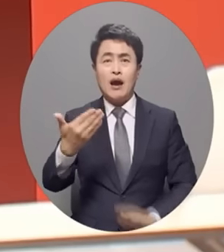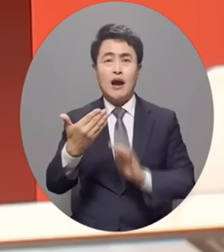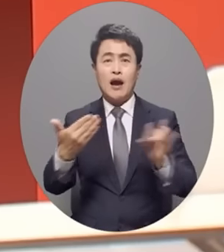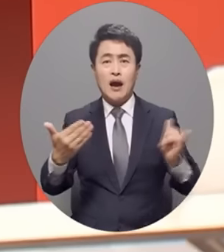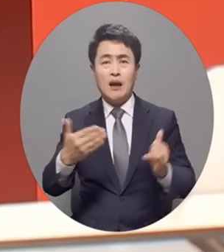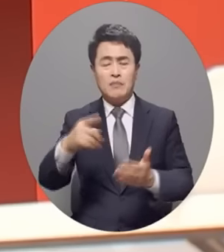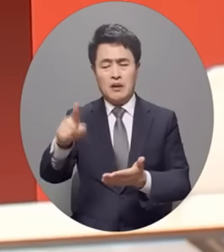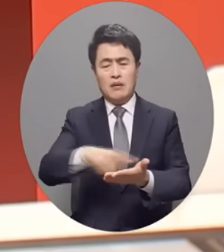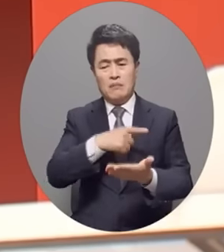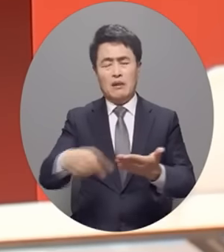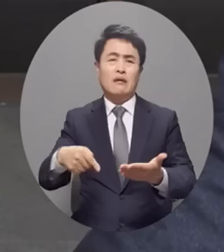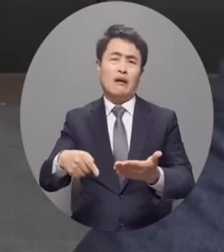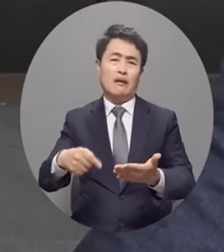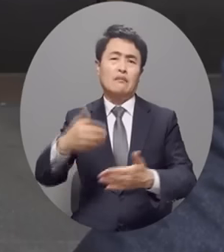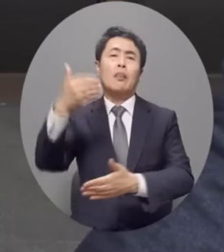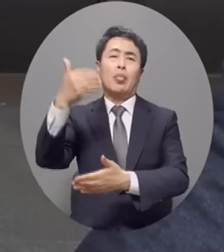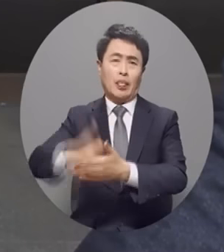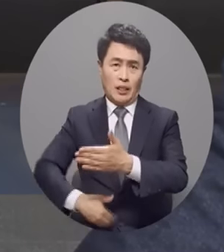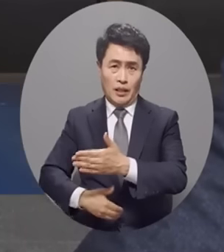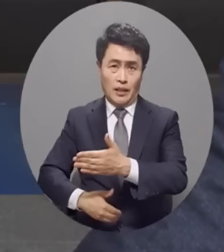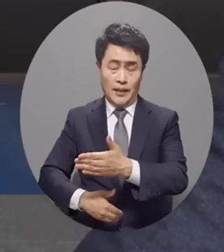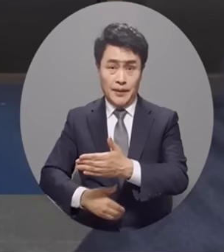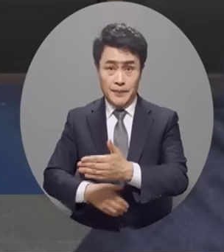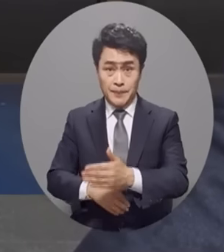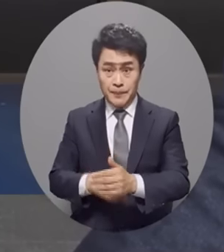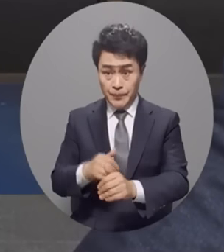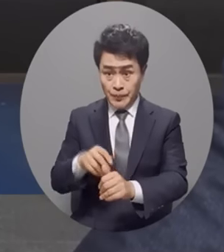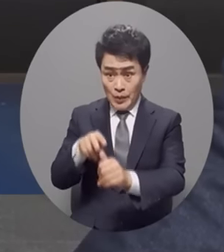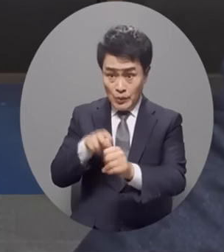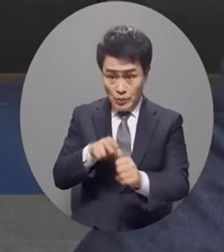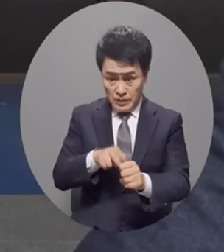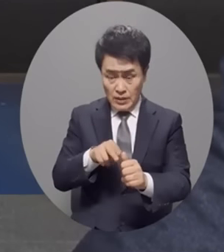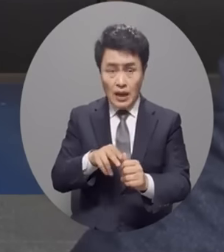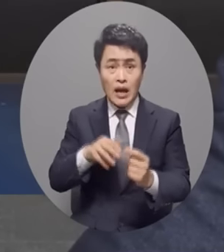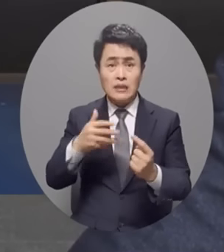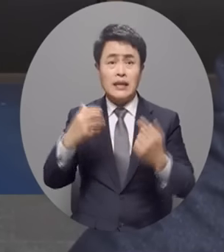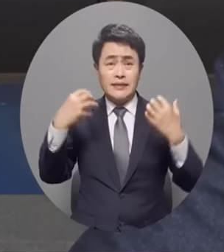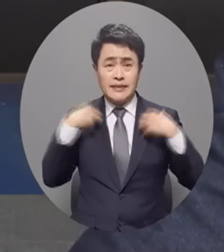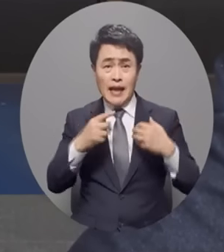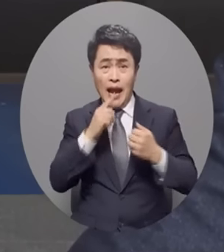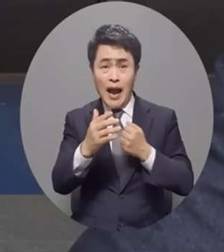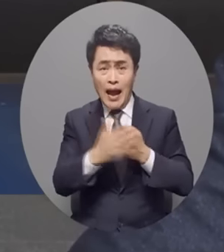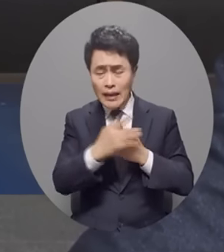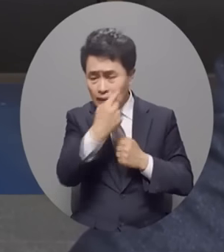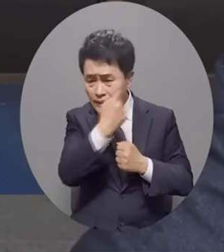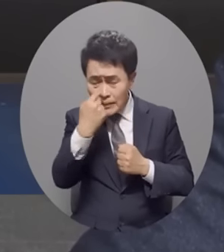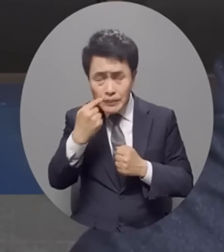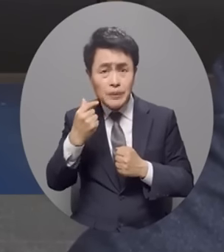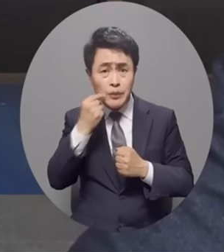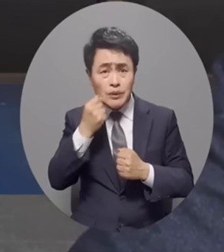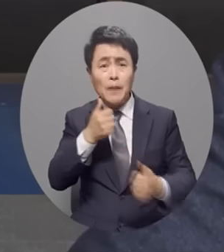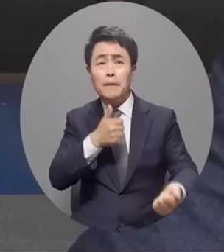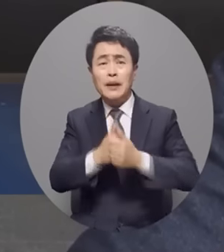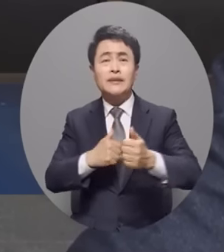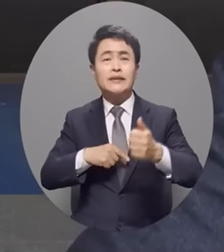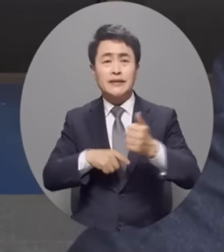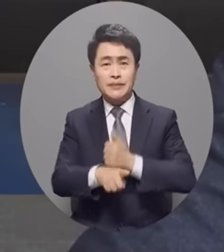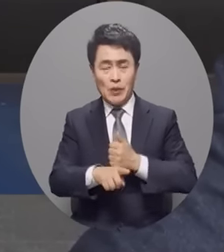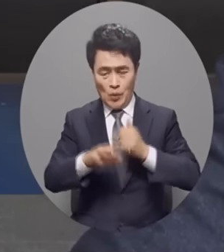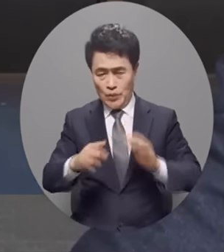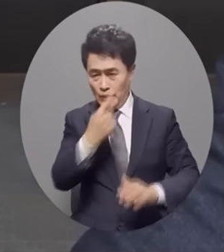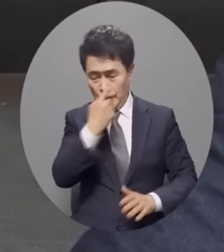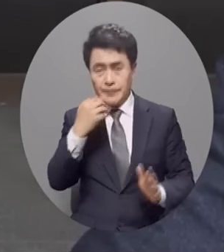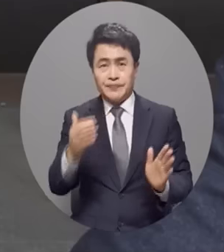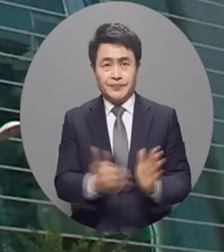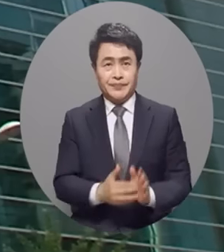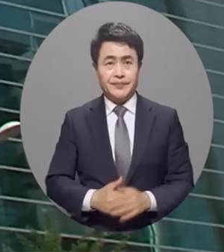배상해 제외됐습니다 소비자가 입증 책임을진다는 말은 입증을 하지 못하면 회수한다는 뜻이고요 그게 오늘 확인된